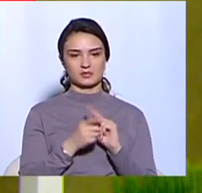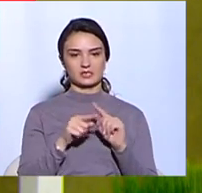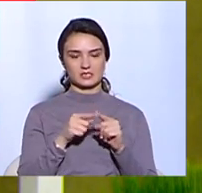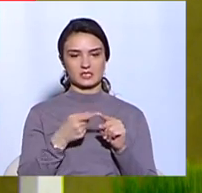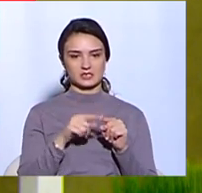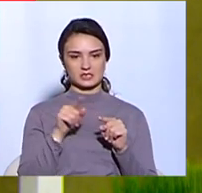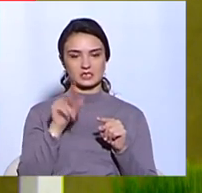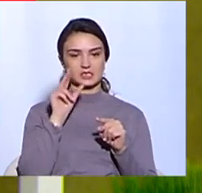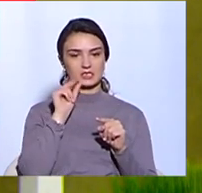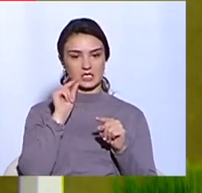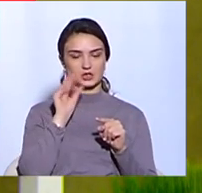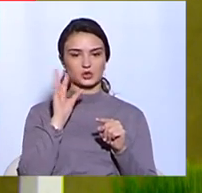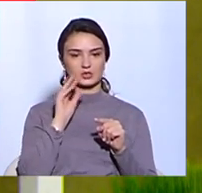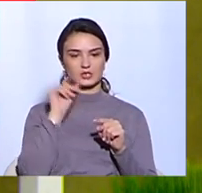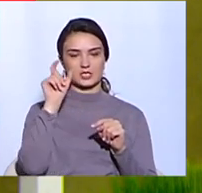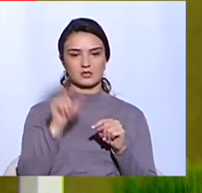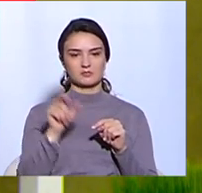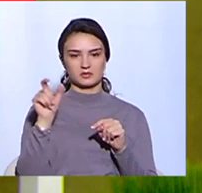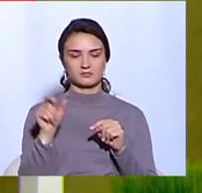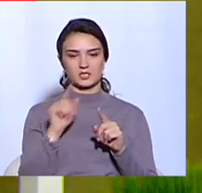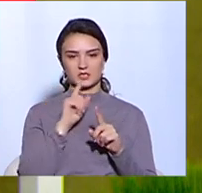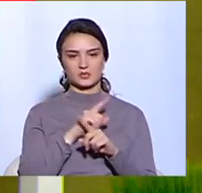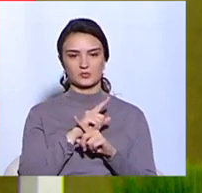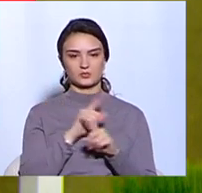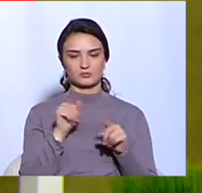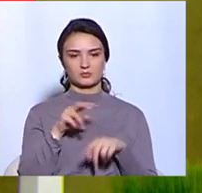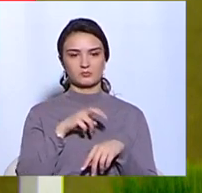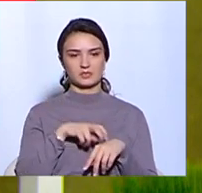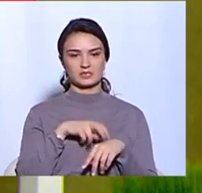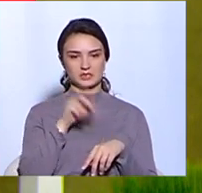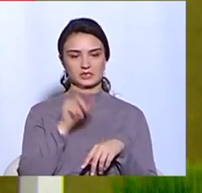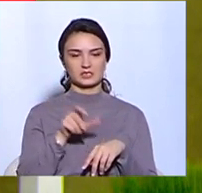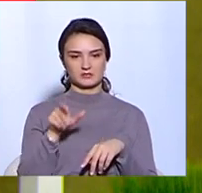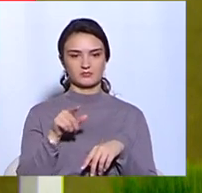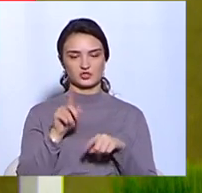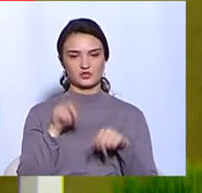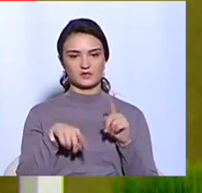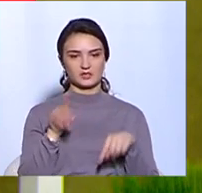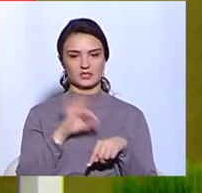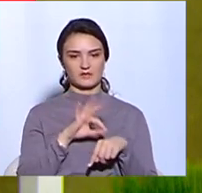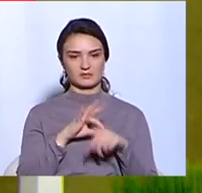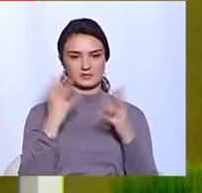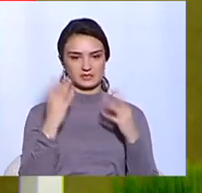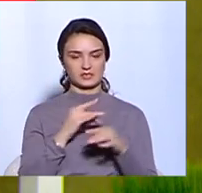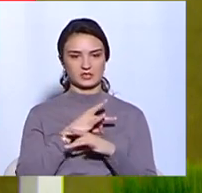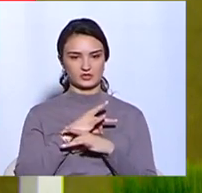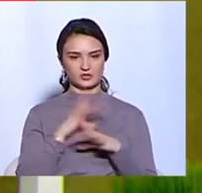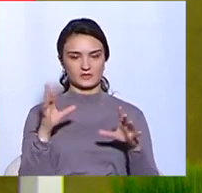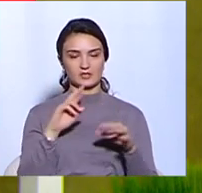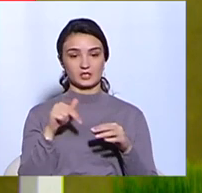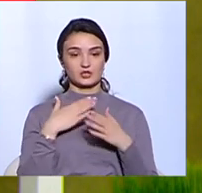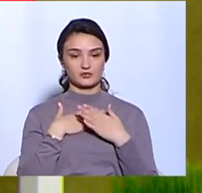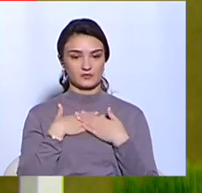თარიღი, როდესაც ადამიანები, განსაკუთრებით მედიცინის მუშაკები, იშვიათი დაავადებების დღეს აღნიშნავენ და ჩვენ